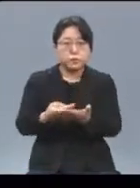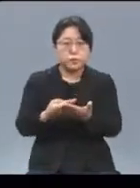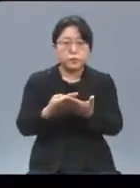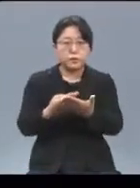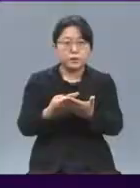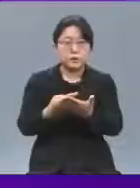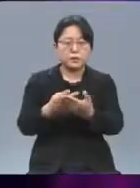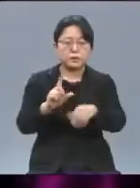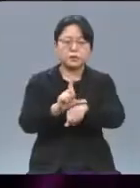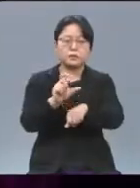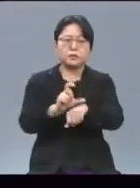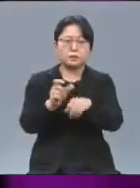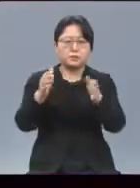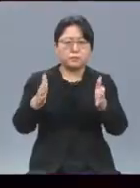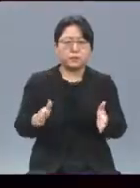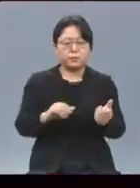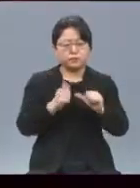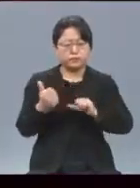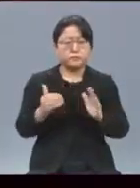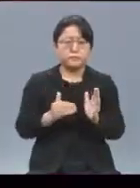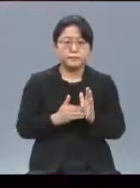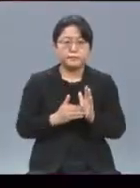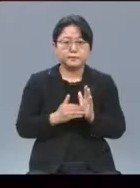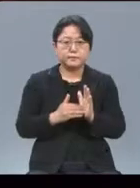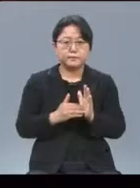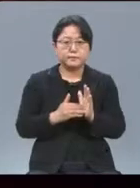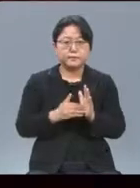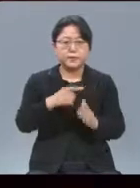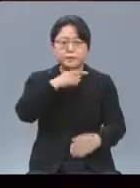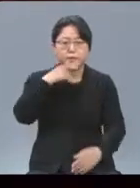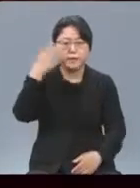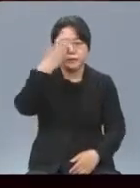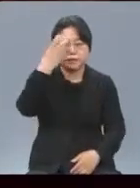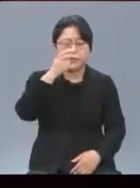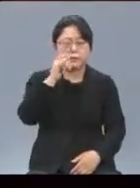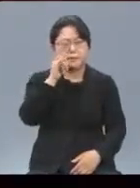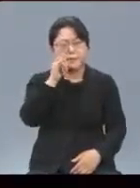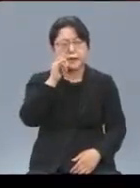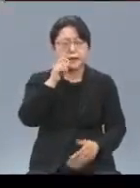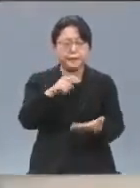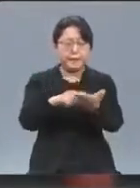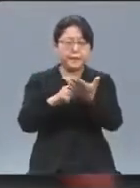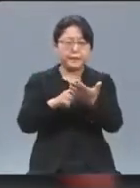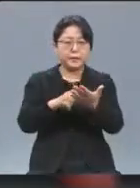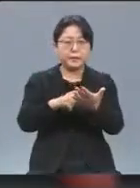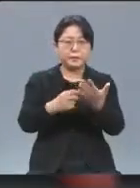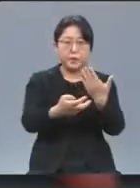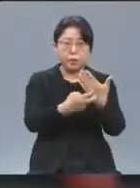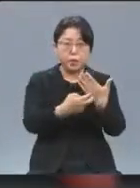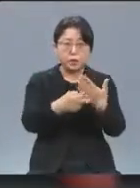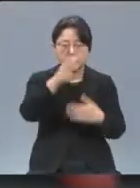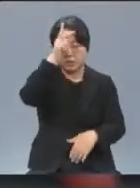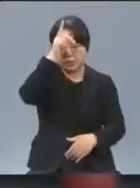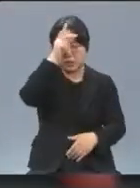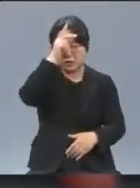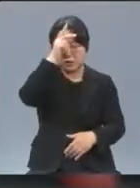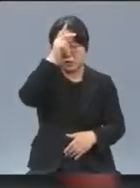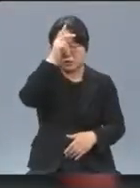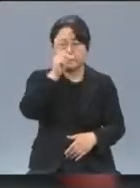옮겨졌지만 15시간 만에 숨졌습니다. 혈액검사에서 마약 성분이 나오자 병원은 이를 경찰에